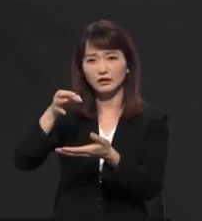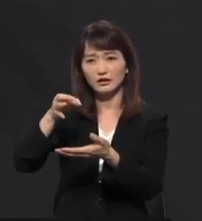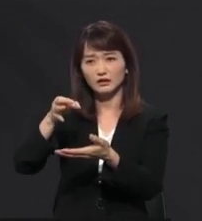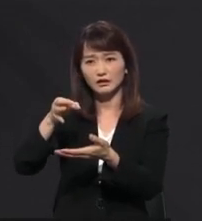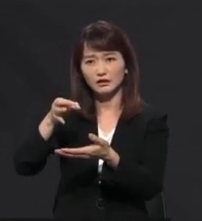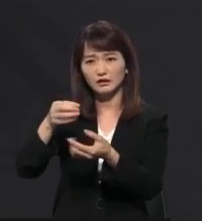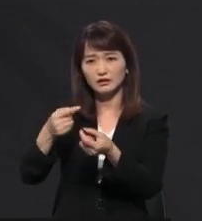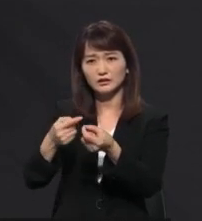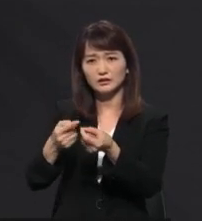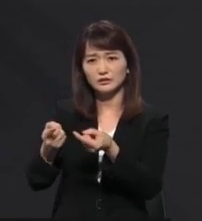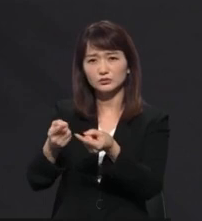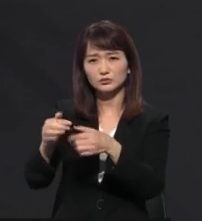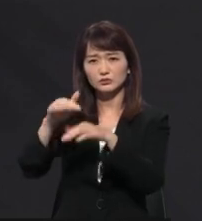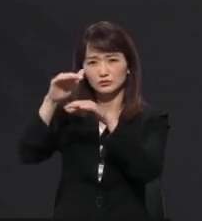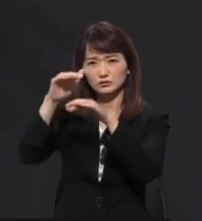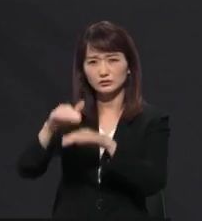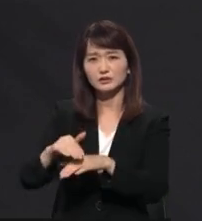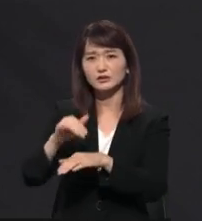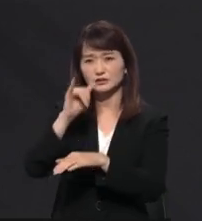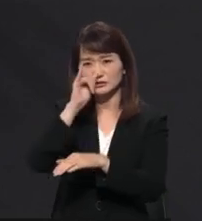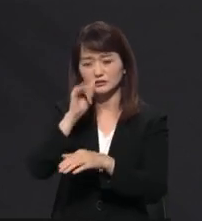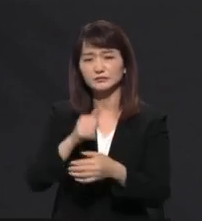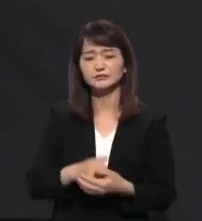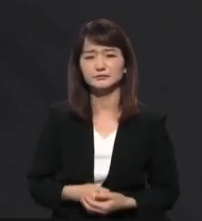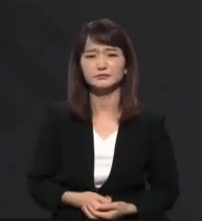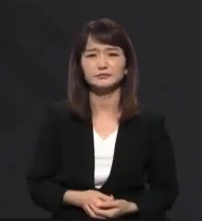편성 1차 조정이 돼 있더라고요 그래서